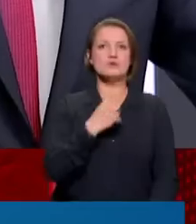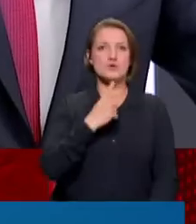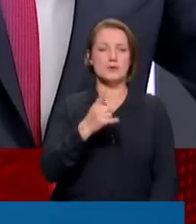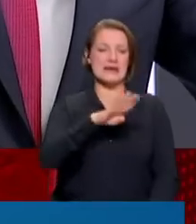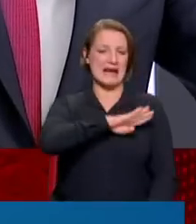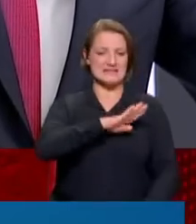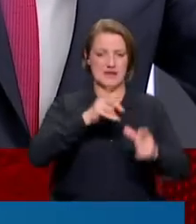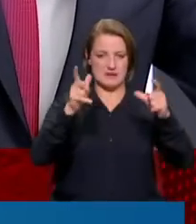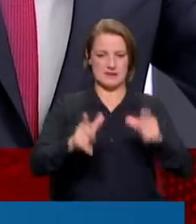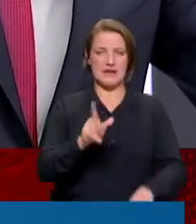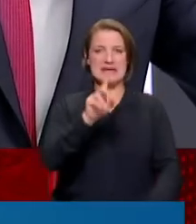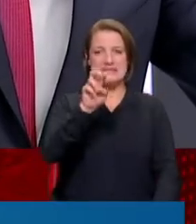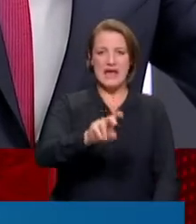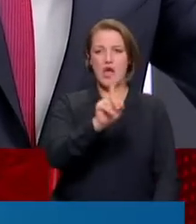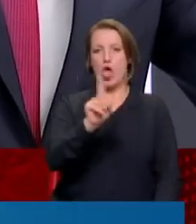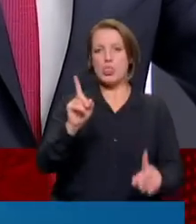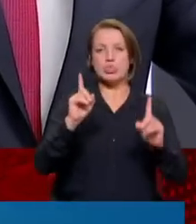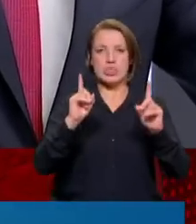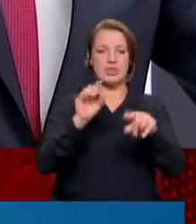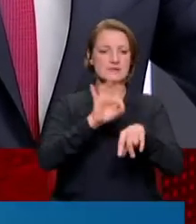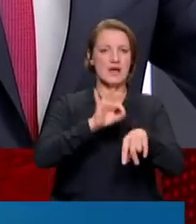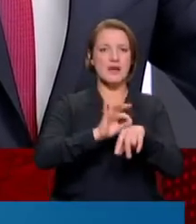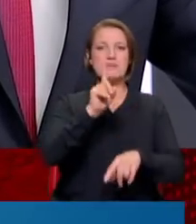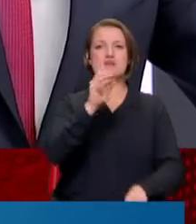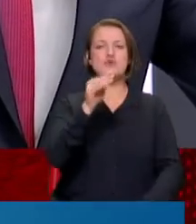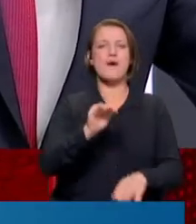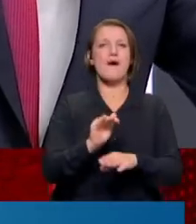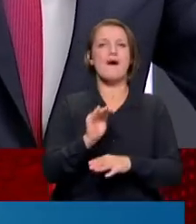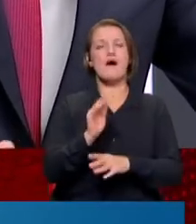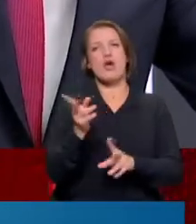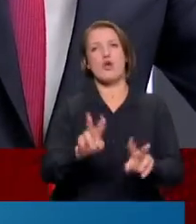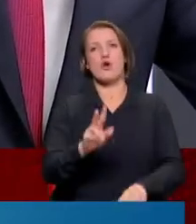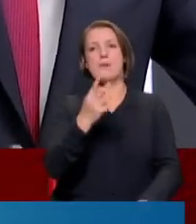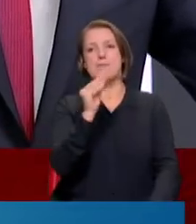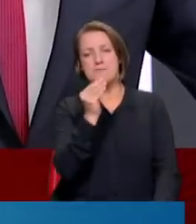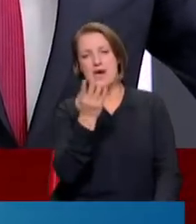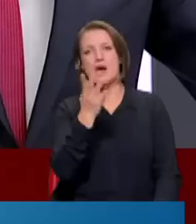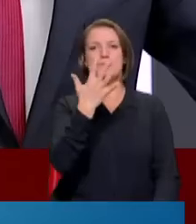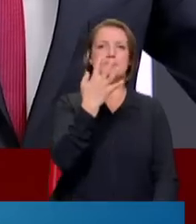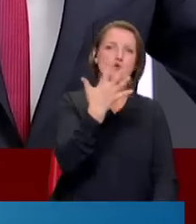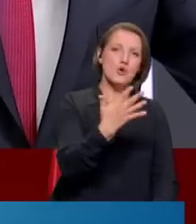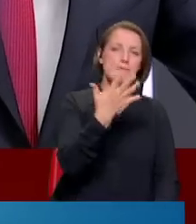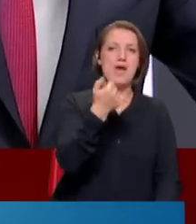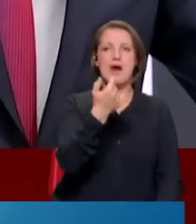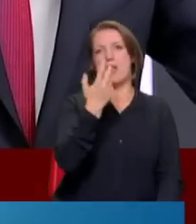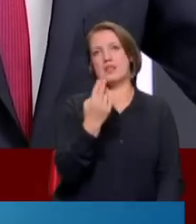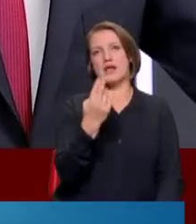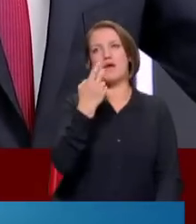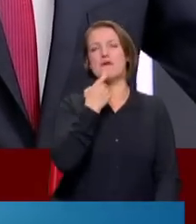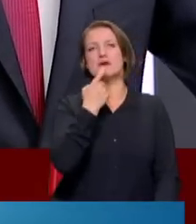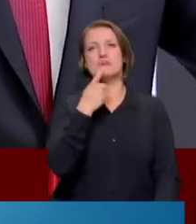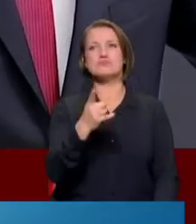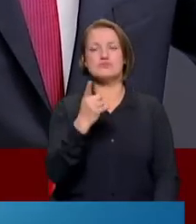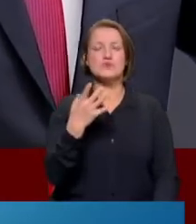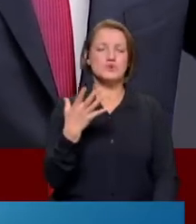gazde şeridinde 8 veya 10 dakikada bir çocuk hayatını kaybediyor bebek 34 yaşında 5 yaşında 6 yaşında bu